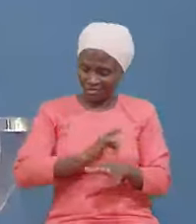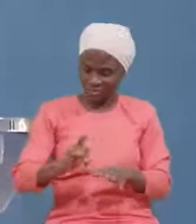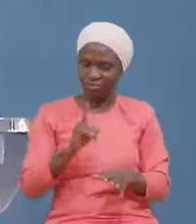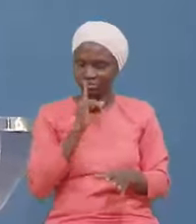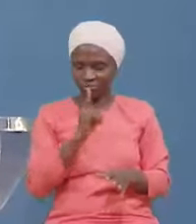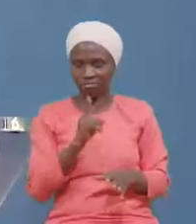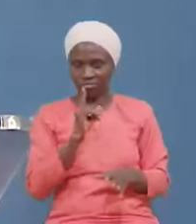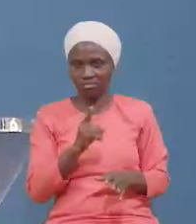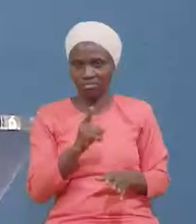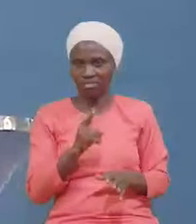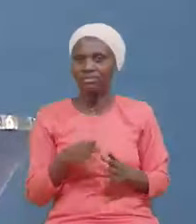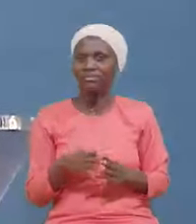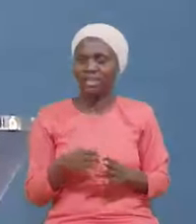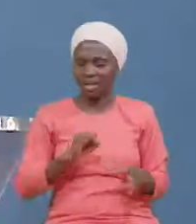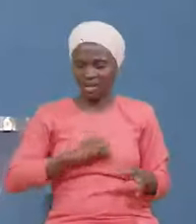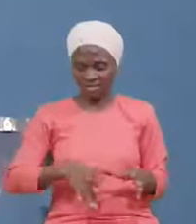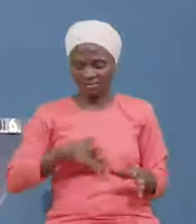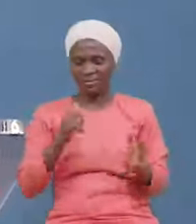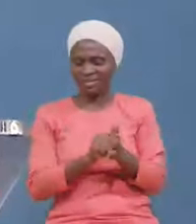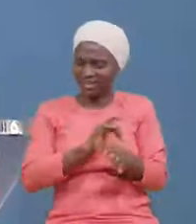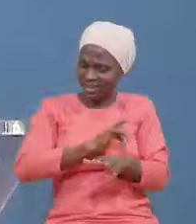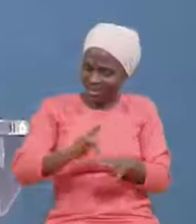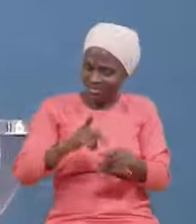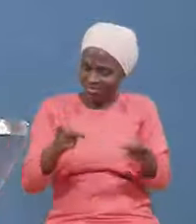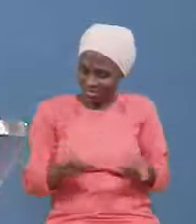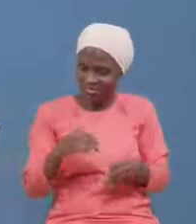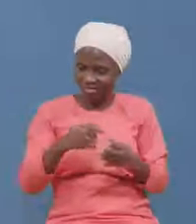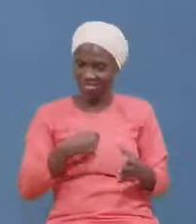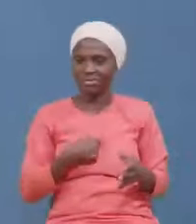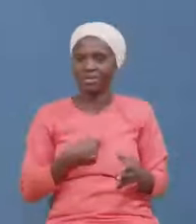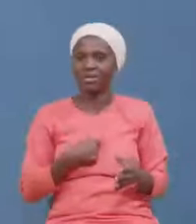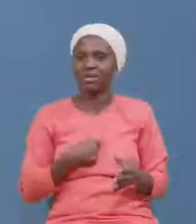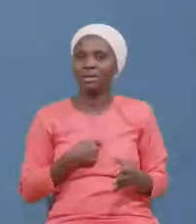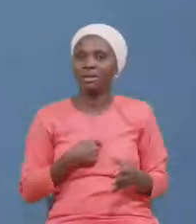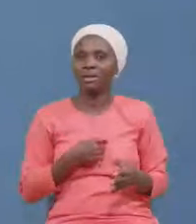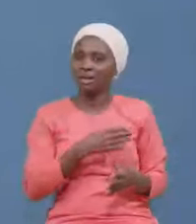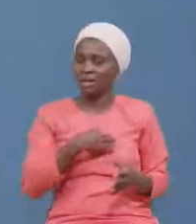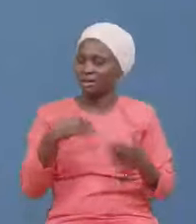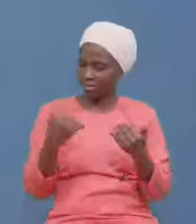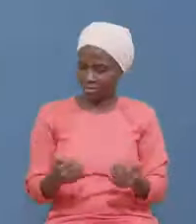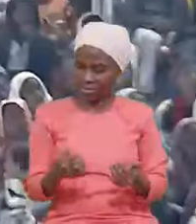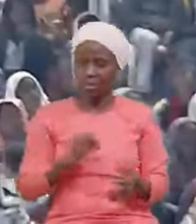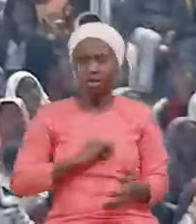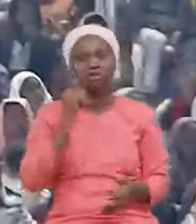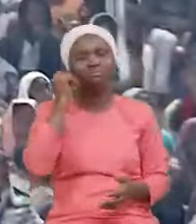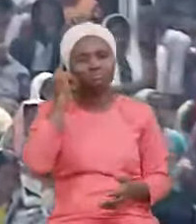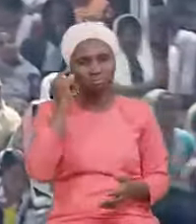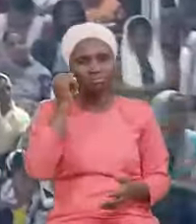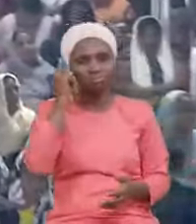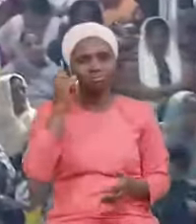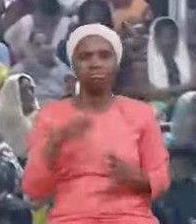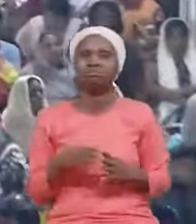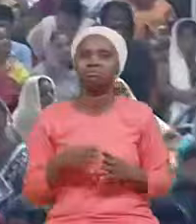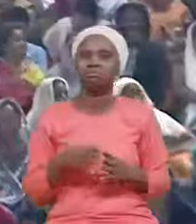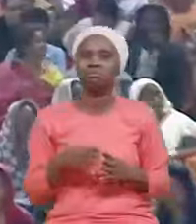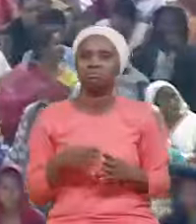శూన్యాన్ని నింపాలని కోరుకుంటే, that emptiness, ఆ ఖాళీ స్థలాన్ని నింపాలని కోరుకుంటే, now I understand, ఇప్పుడు నేను అర్థం